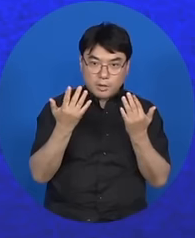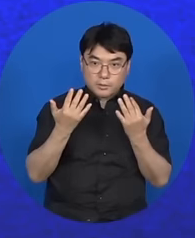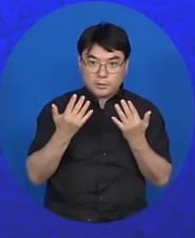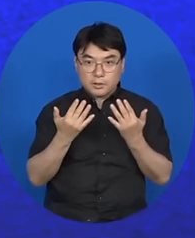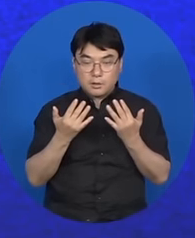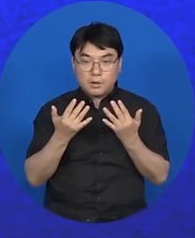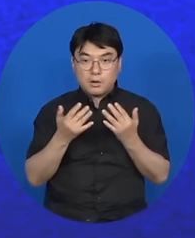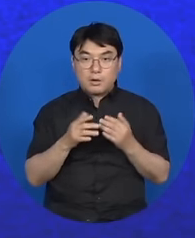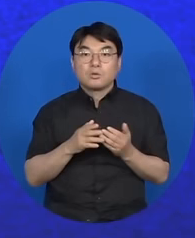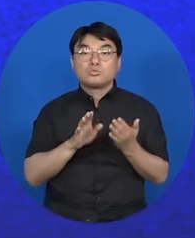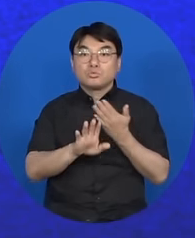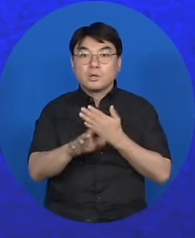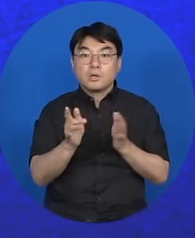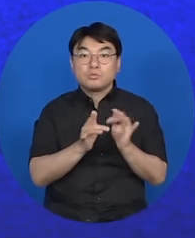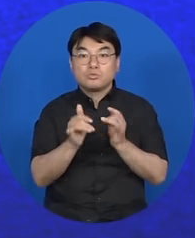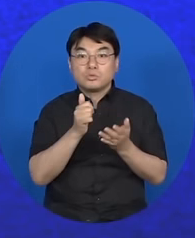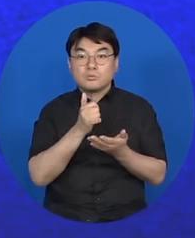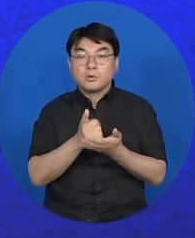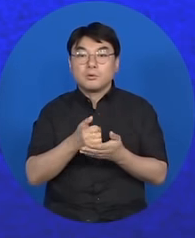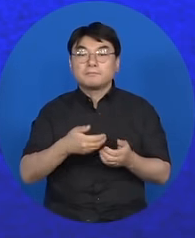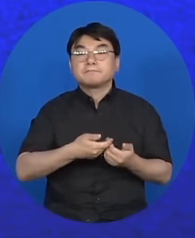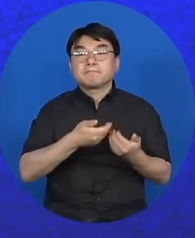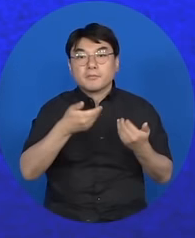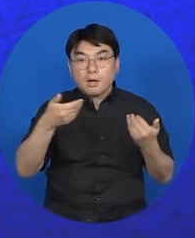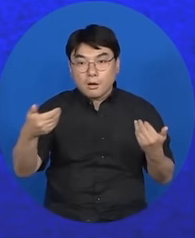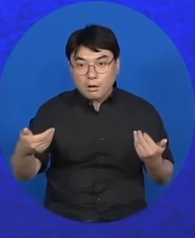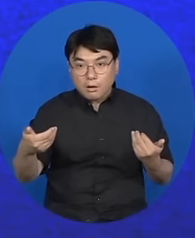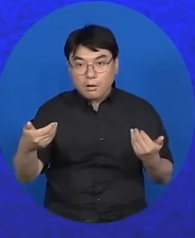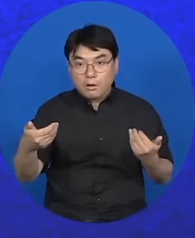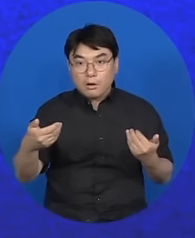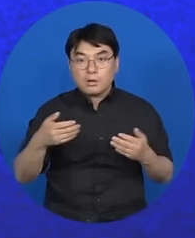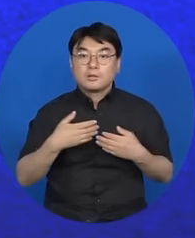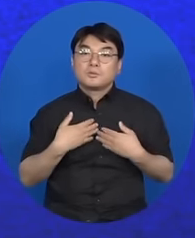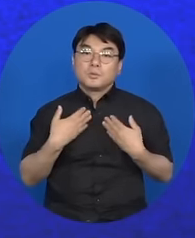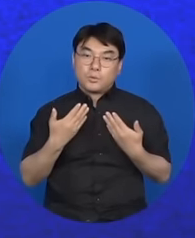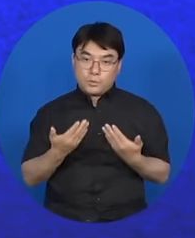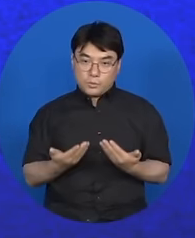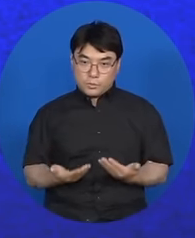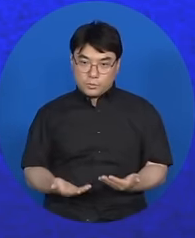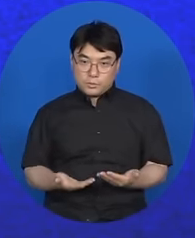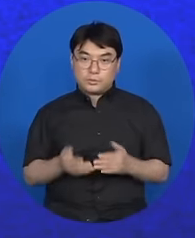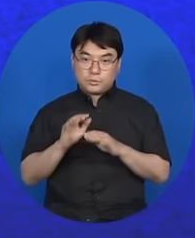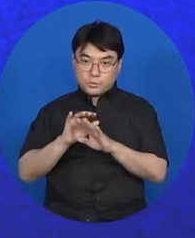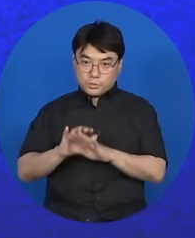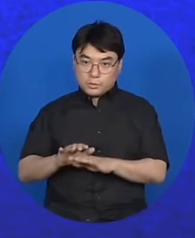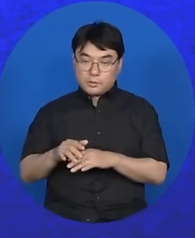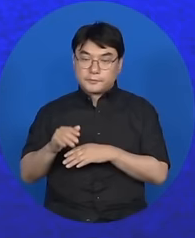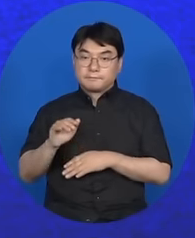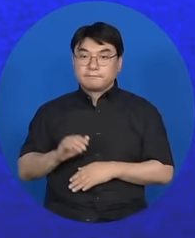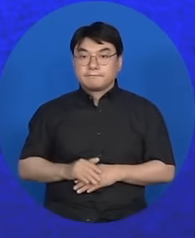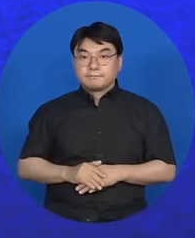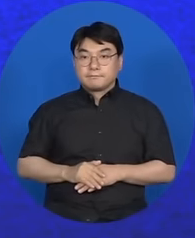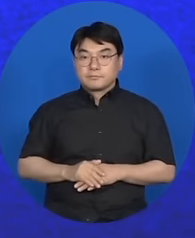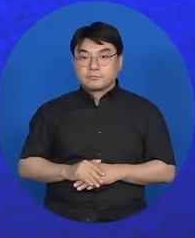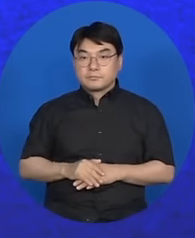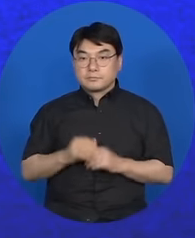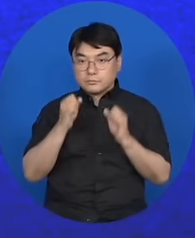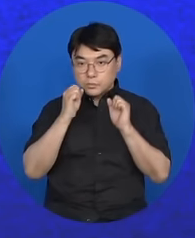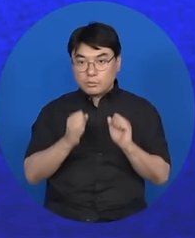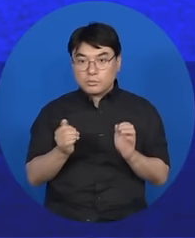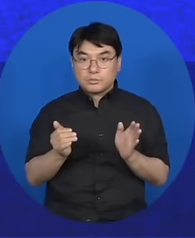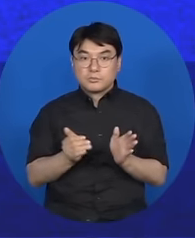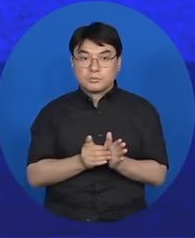어떻게 하신지 아십니까? 물러나셨습니다. 한적한 곳으로 빠지셨어요. 자, 그것이 어디 나오냐면 누가복음